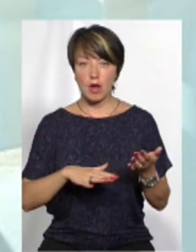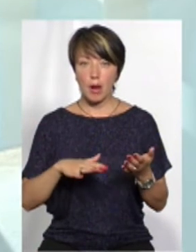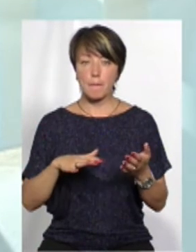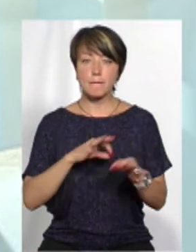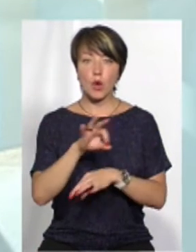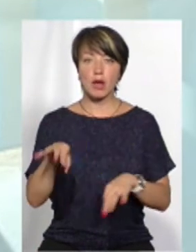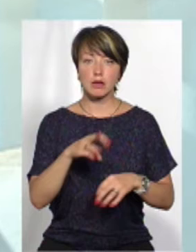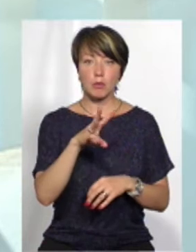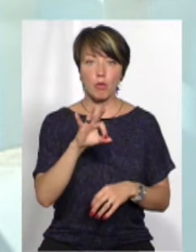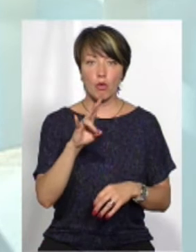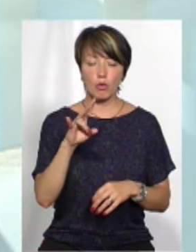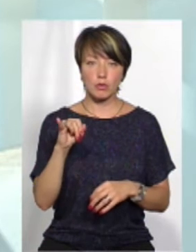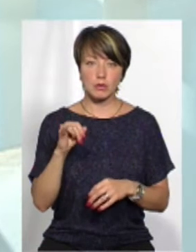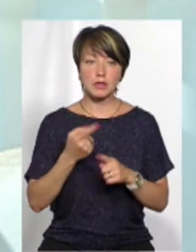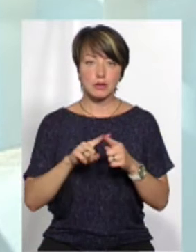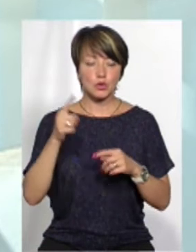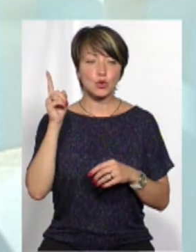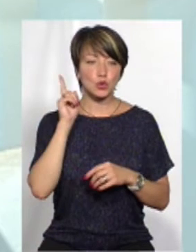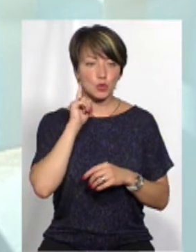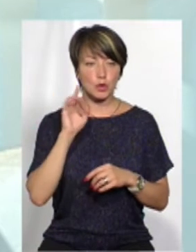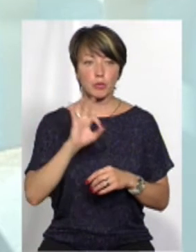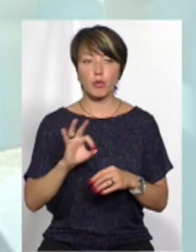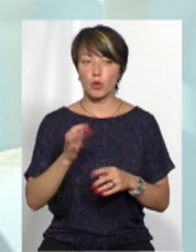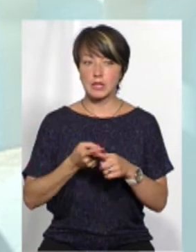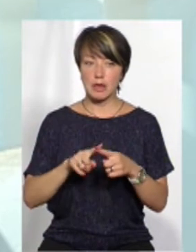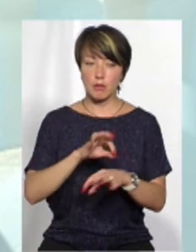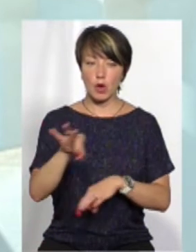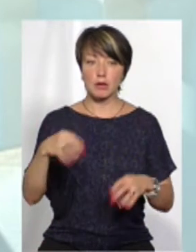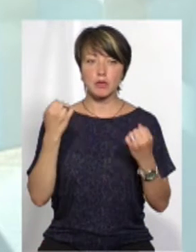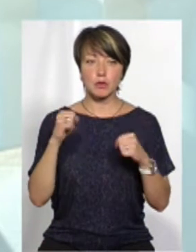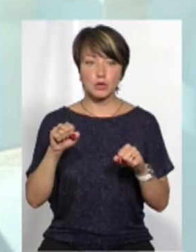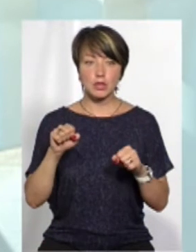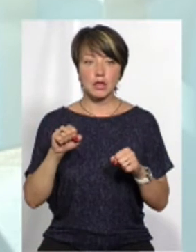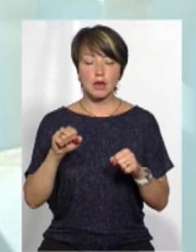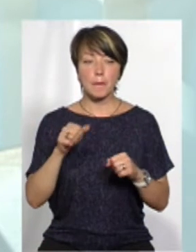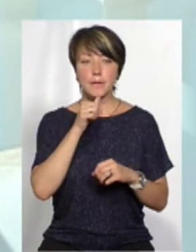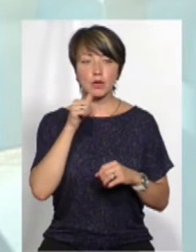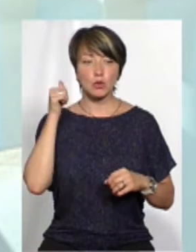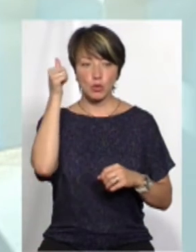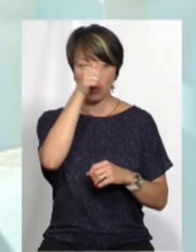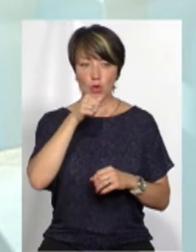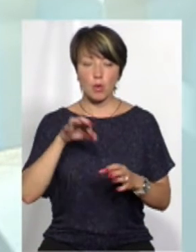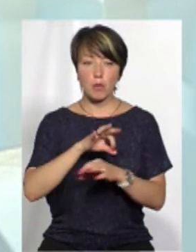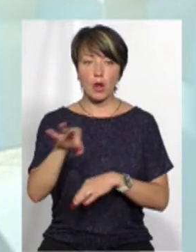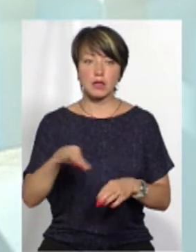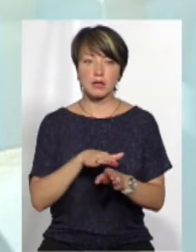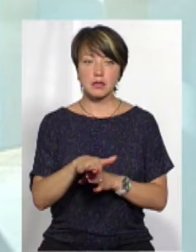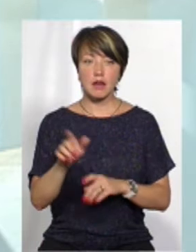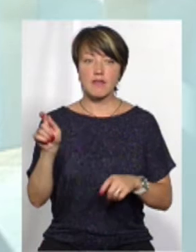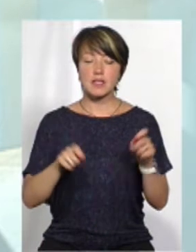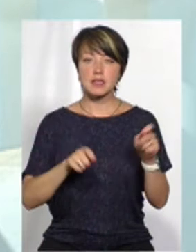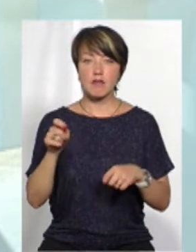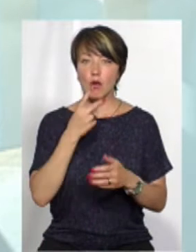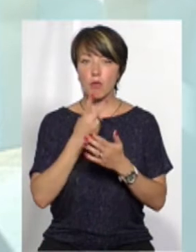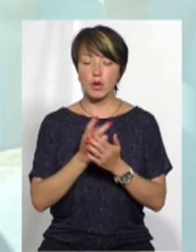«Модні». То ви також вже, напевно, про нього чули. Переможець міської, значить, минулого року проект реалізовувався як фешн-фестиваль